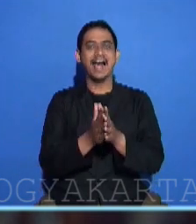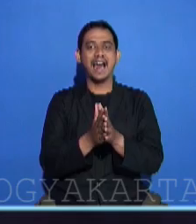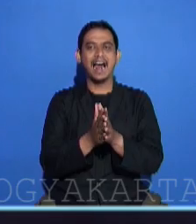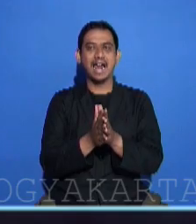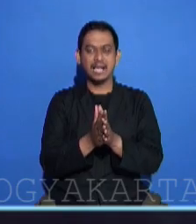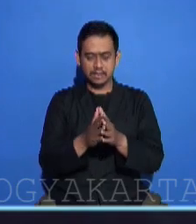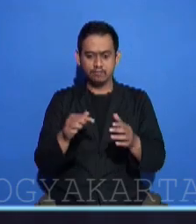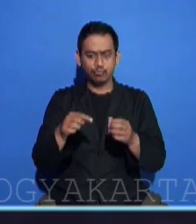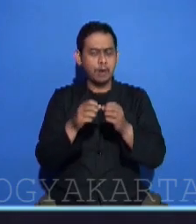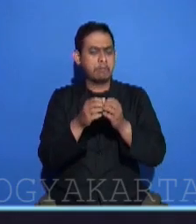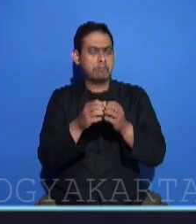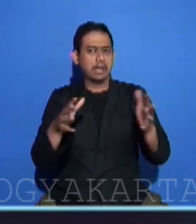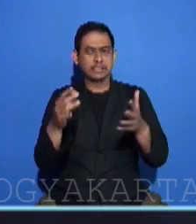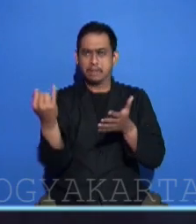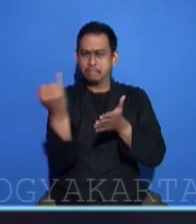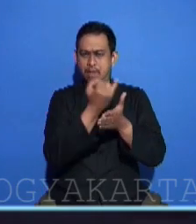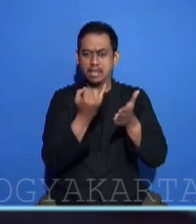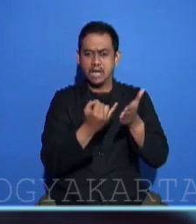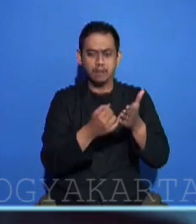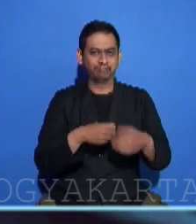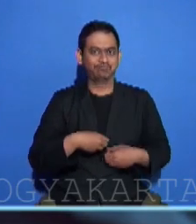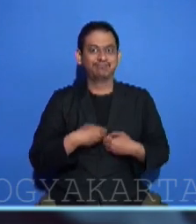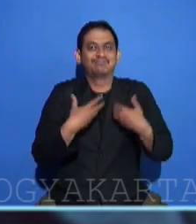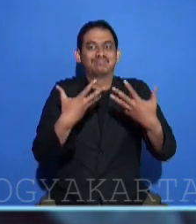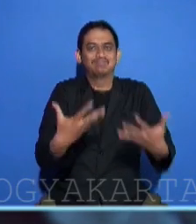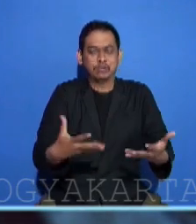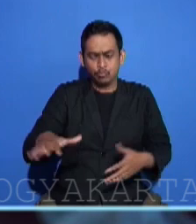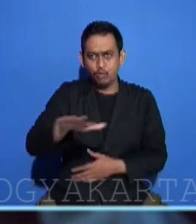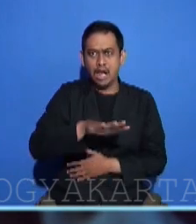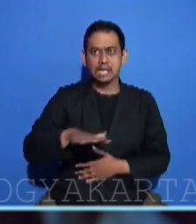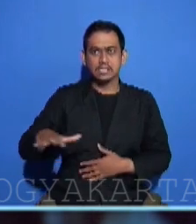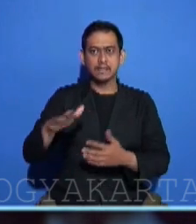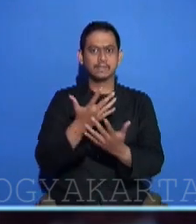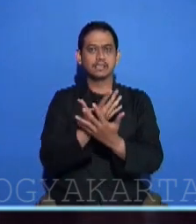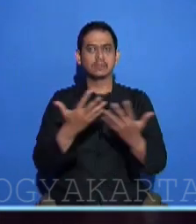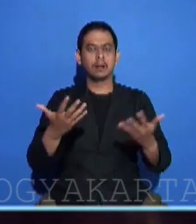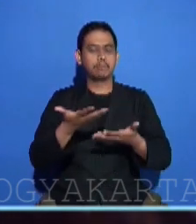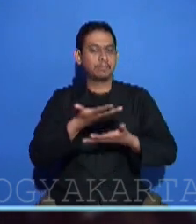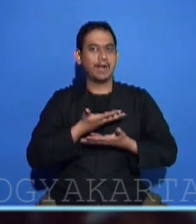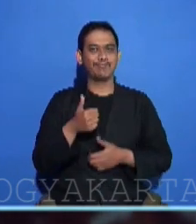batik yang memang menyuarakan isu-isu lingkungan, dan itu juga mudah diterima oleh masyarakat.